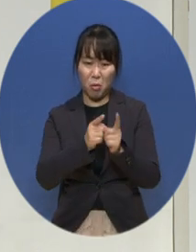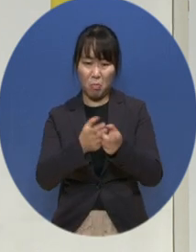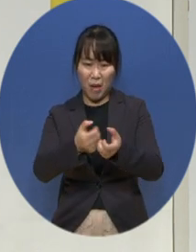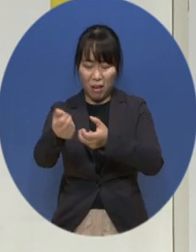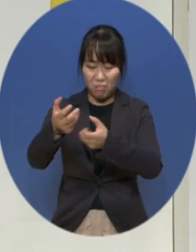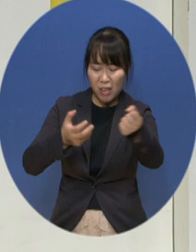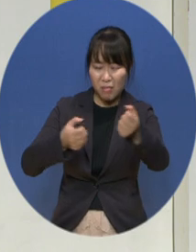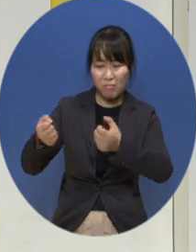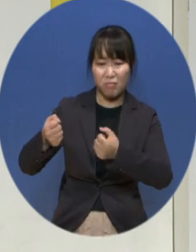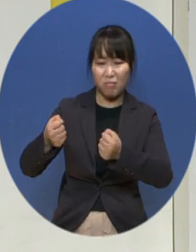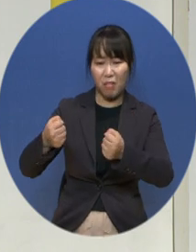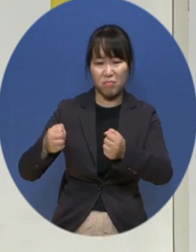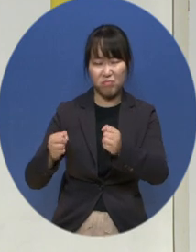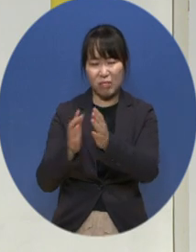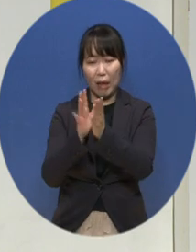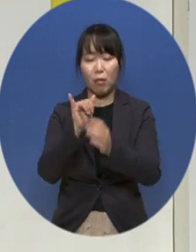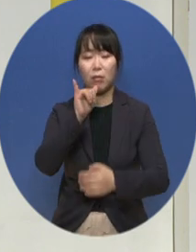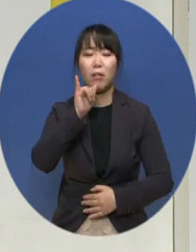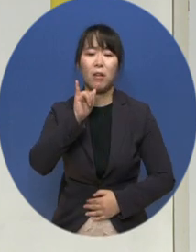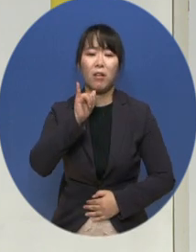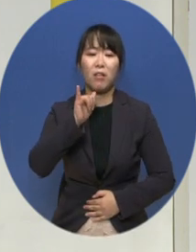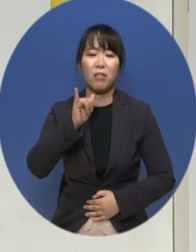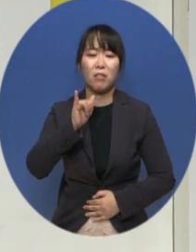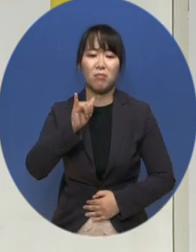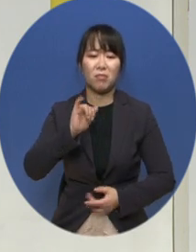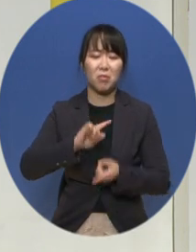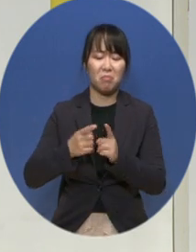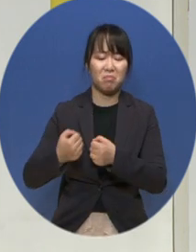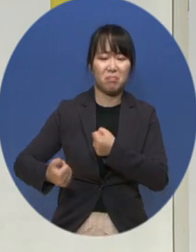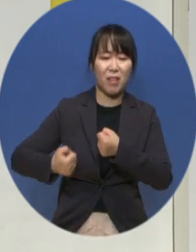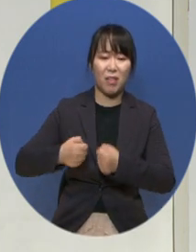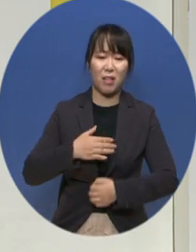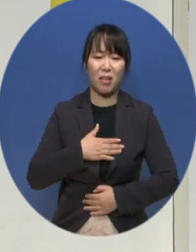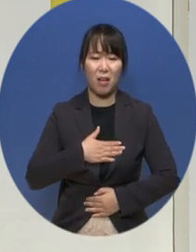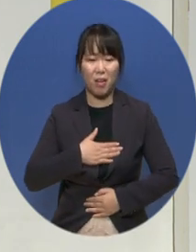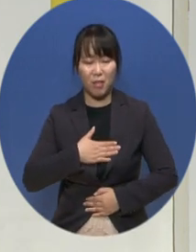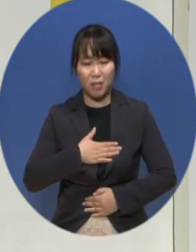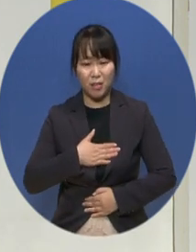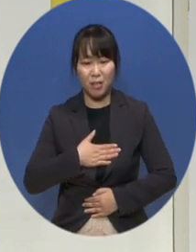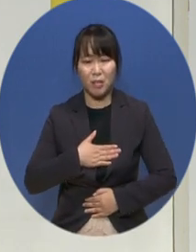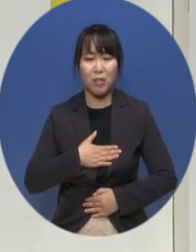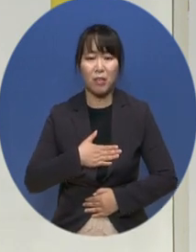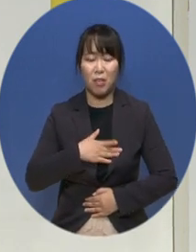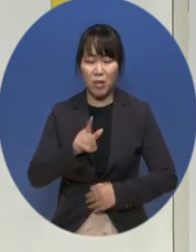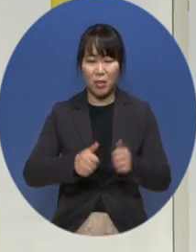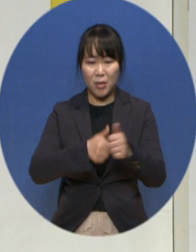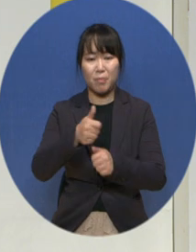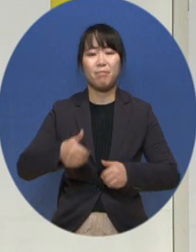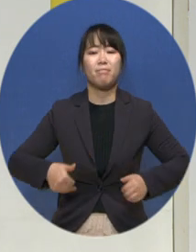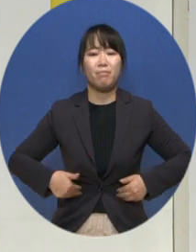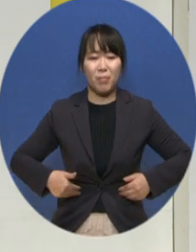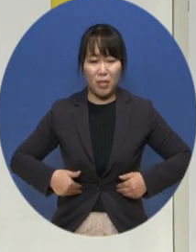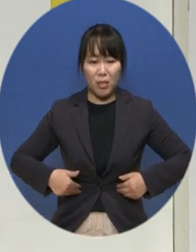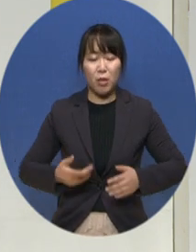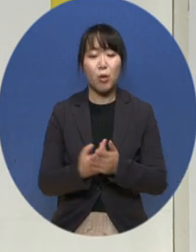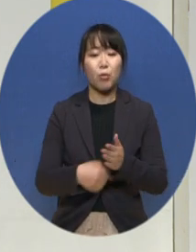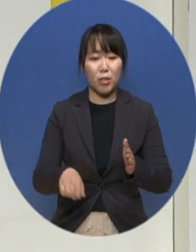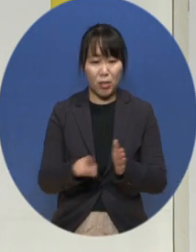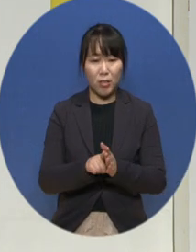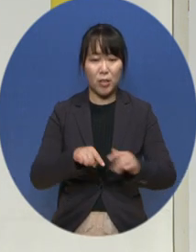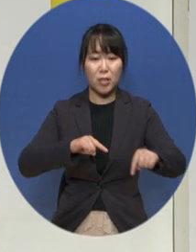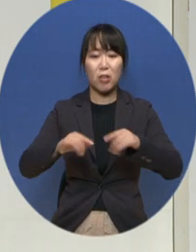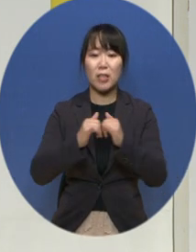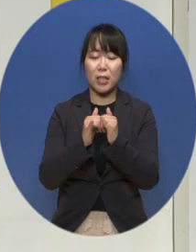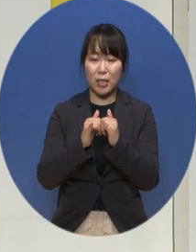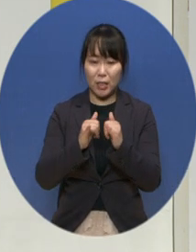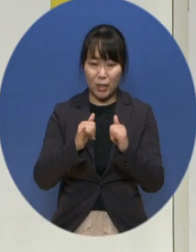대립하고 에 어마금 거의 적게 즉 감정을 갖고 걔는 넘어서야 된다 그러기 위해서는